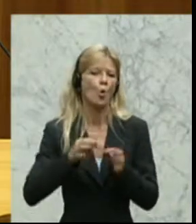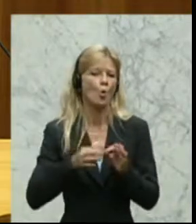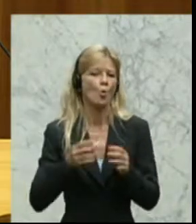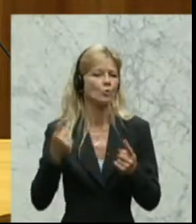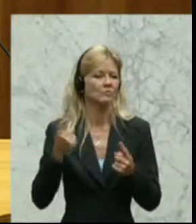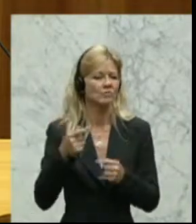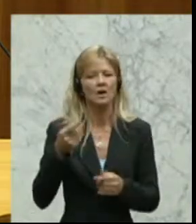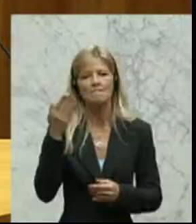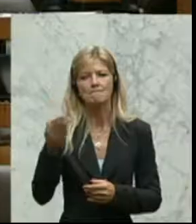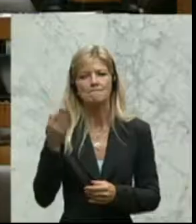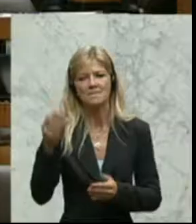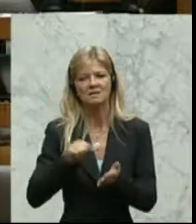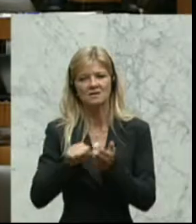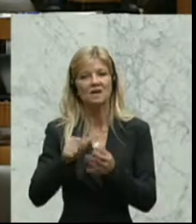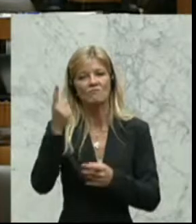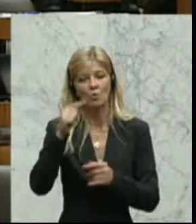Mieten umgelegt werden.